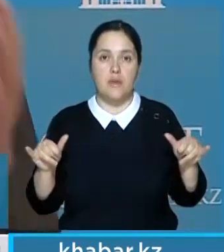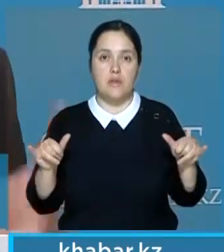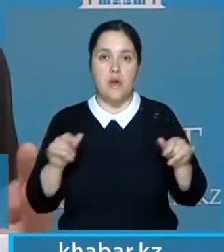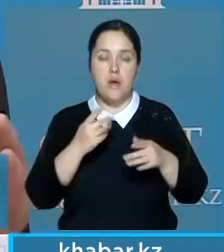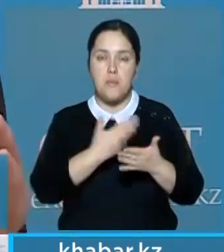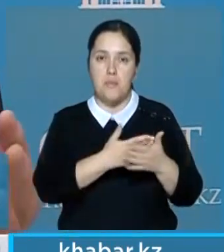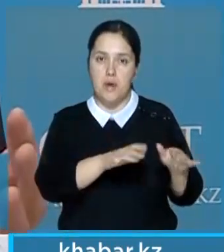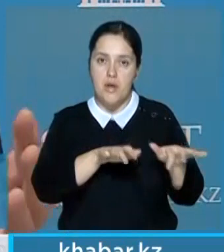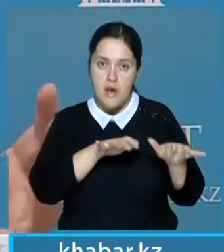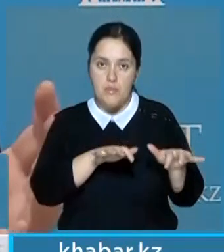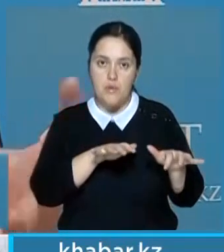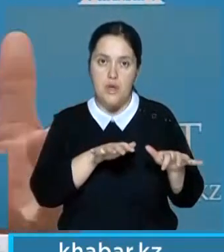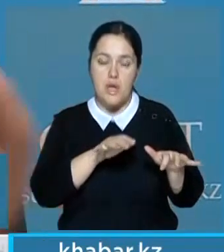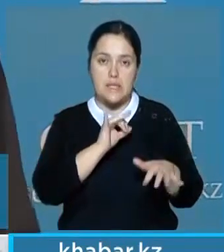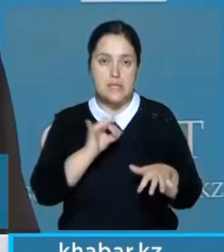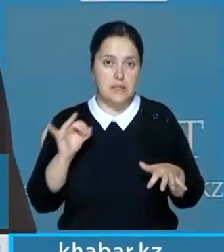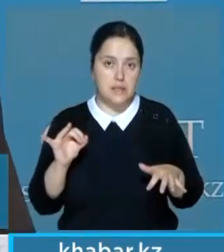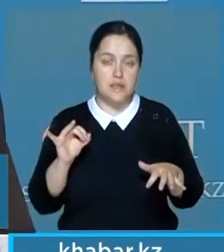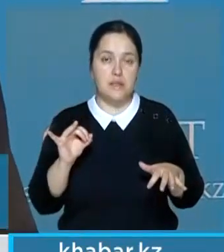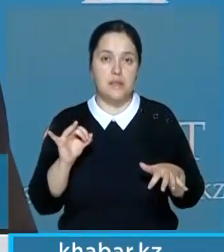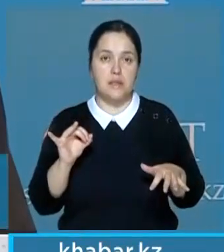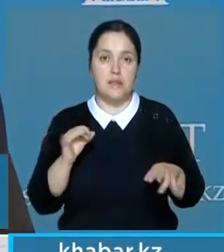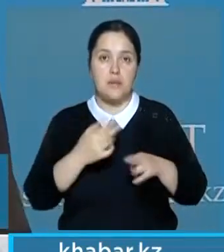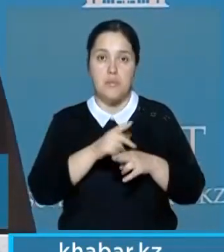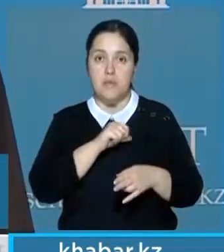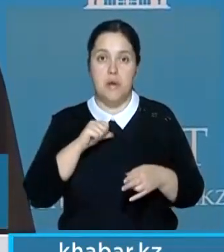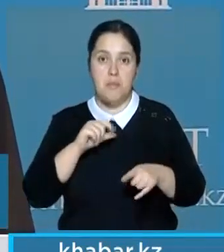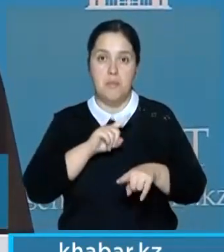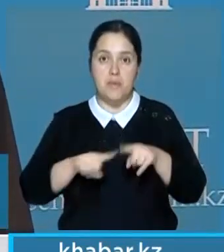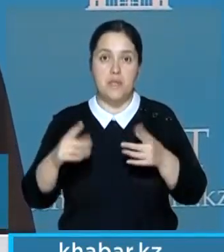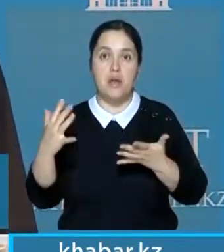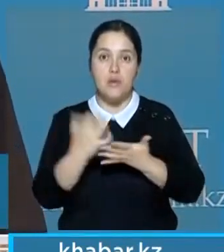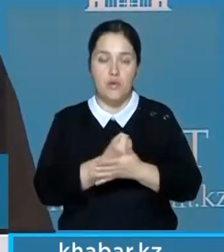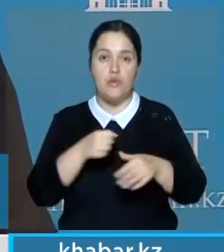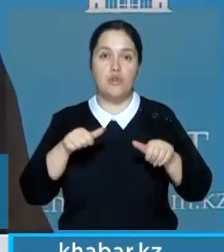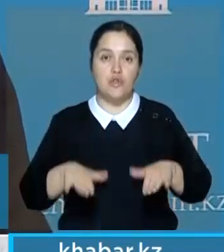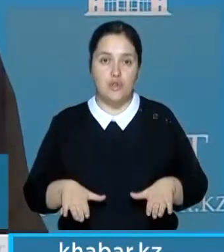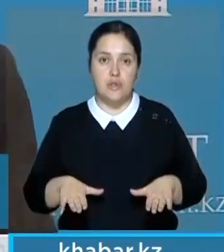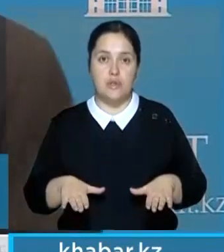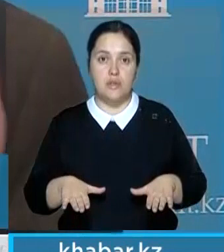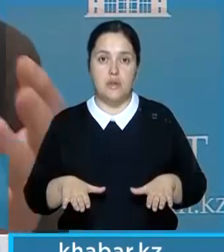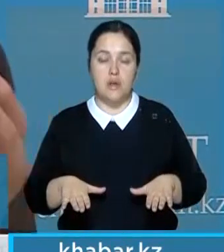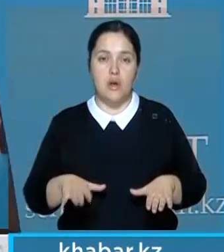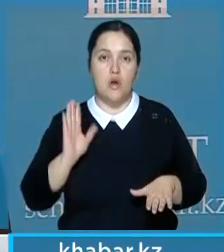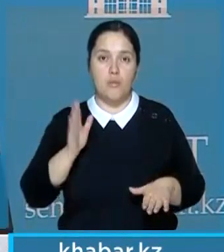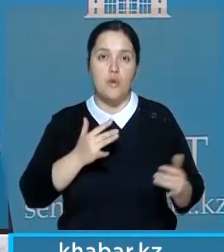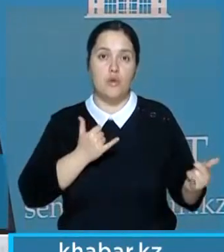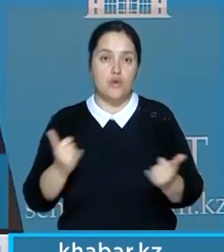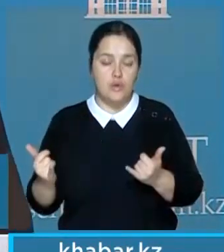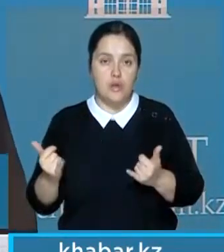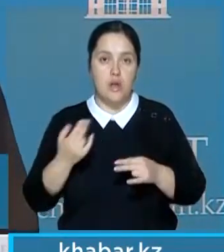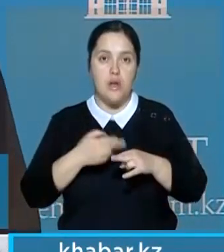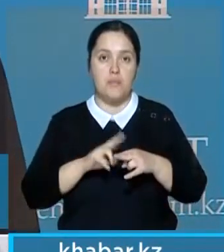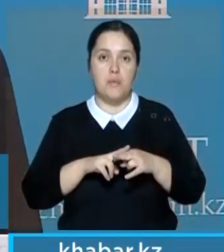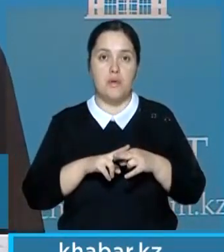компьютер, скажем так, искусственный интеллект, да, который сам быстро находит решение, оптимальное решение, это уже будет служить не товарищ, а основанием для того,